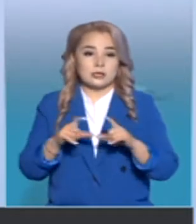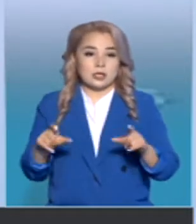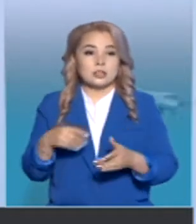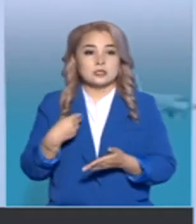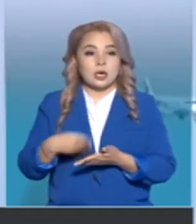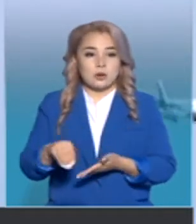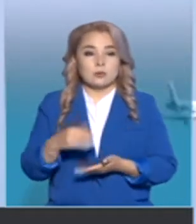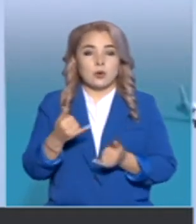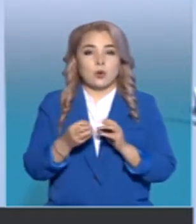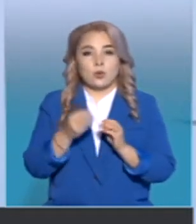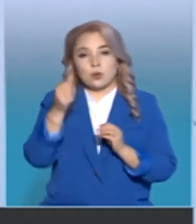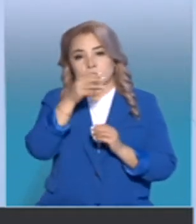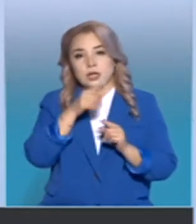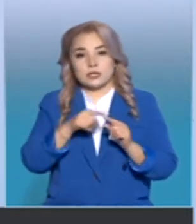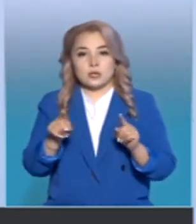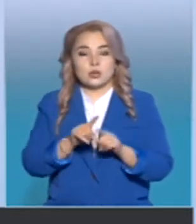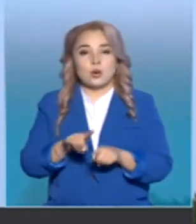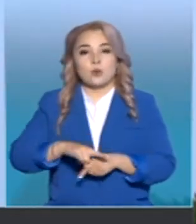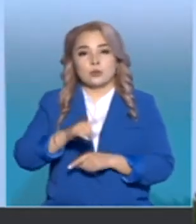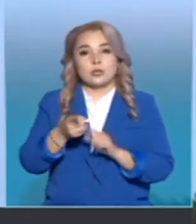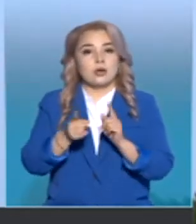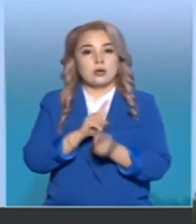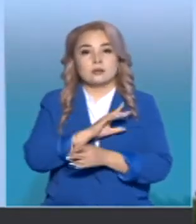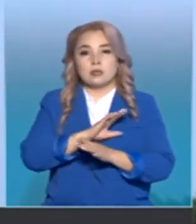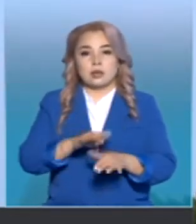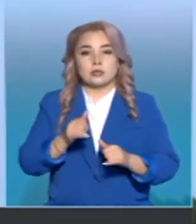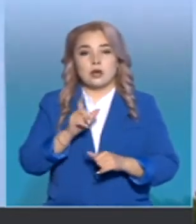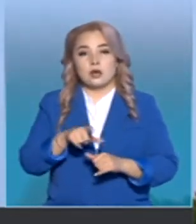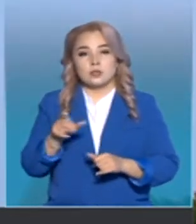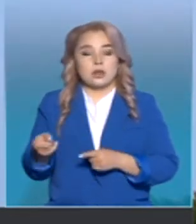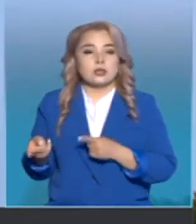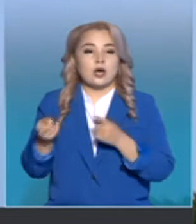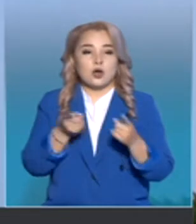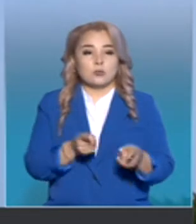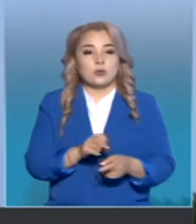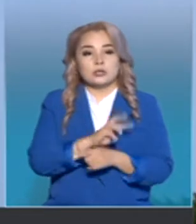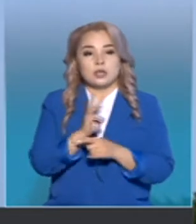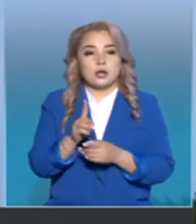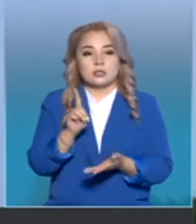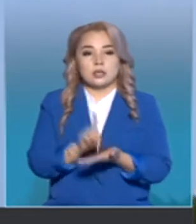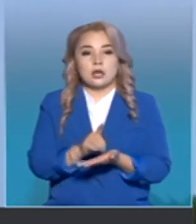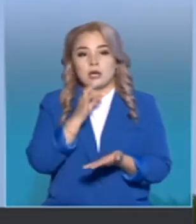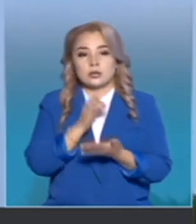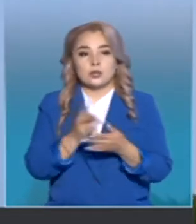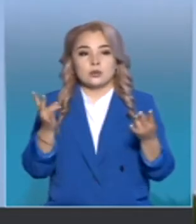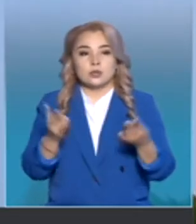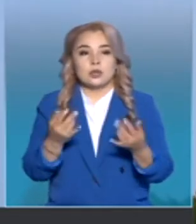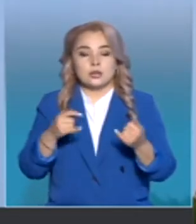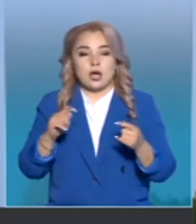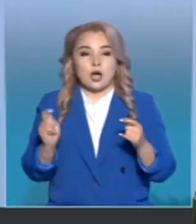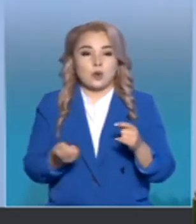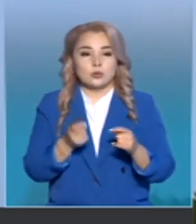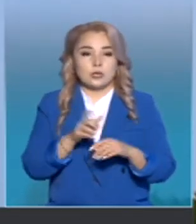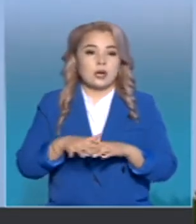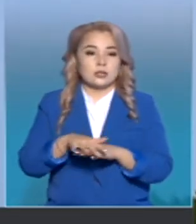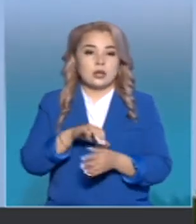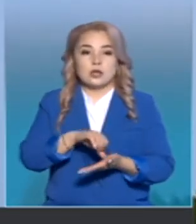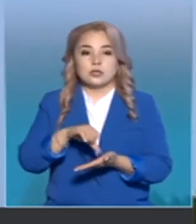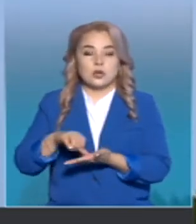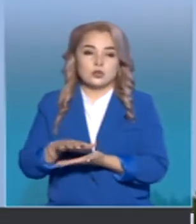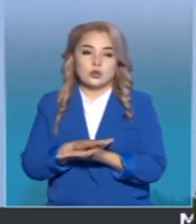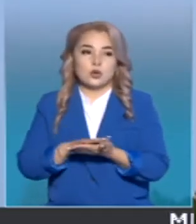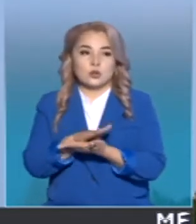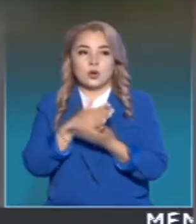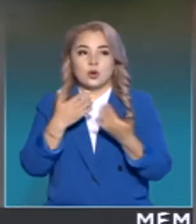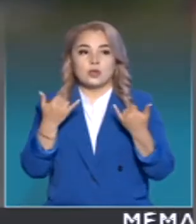сатып алушы 10 жыл бойы әуежайды өзгертпей, жолаушылар тасымалын қамтамасыз ету шарт. Алайда аукционға қатысуға ешкім ниет